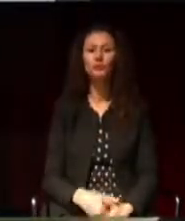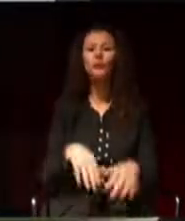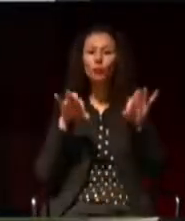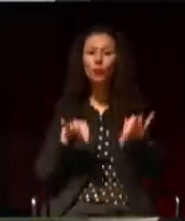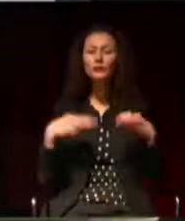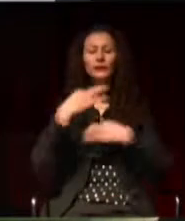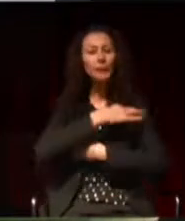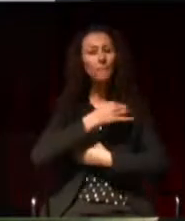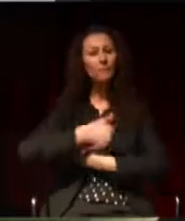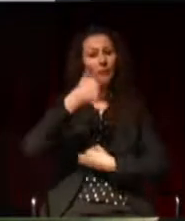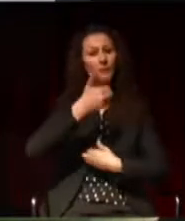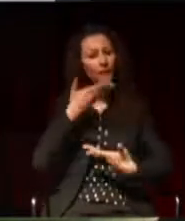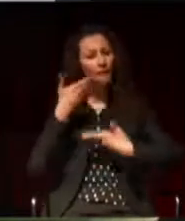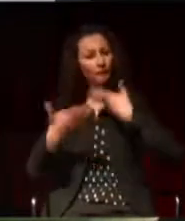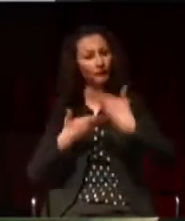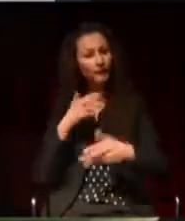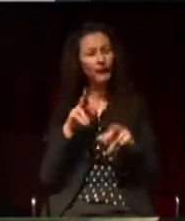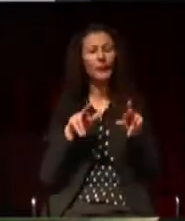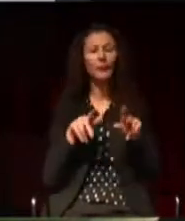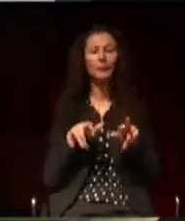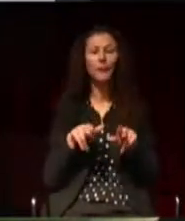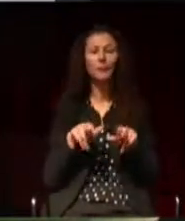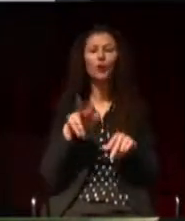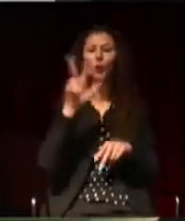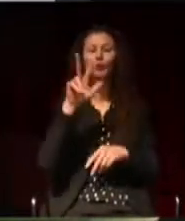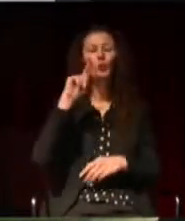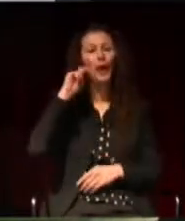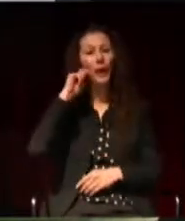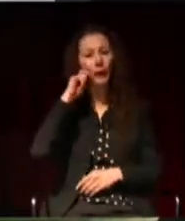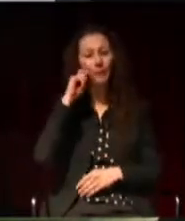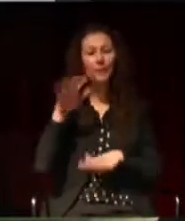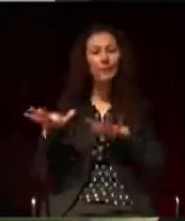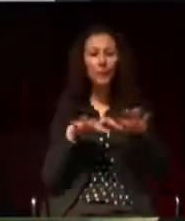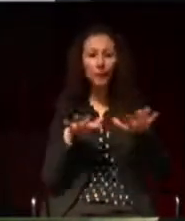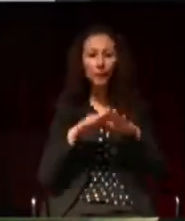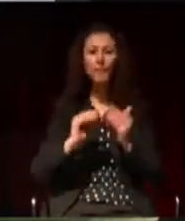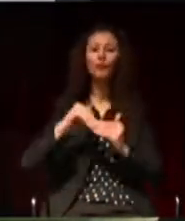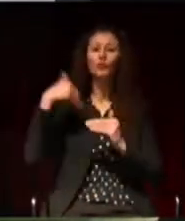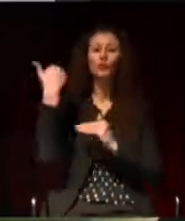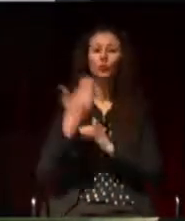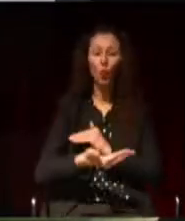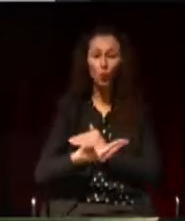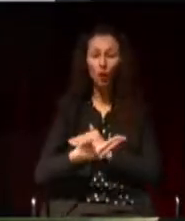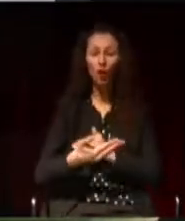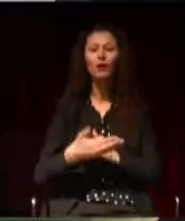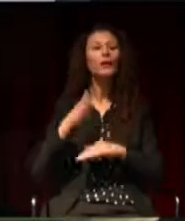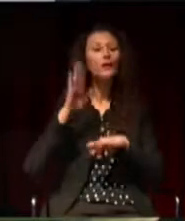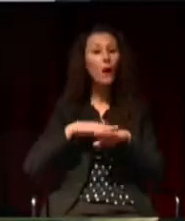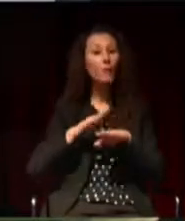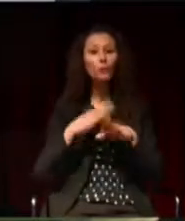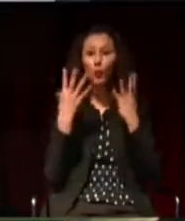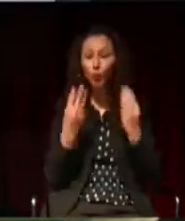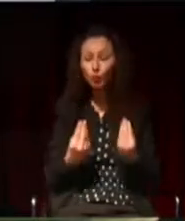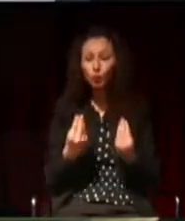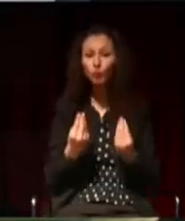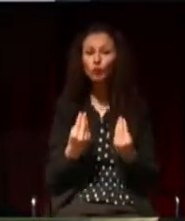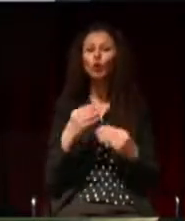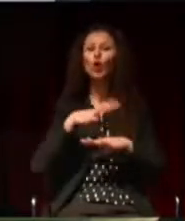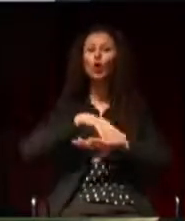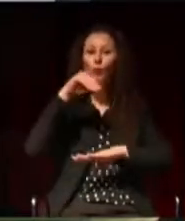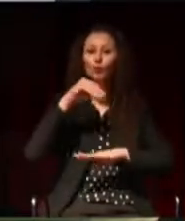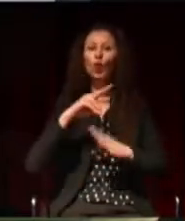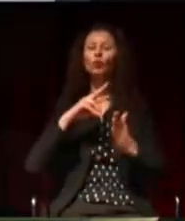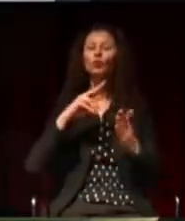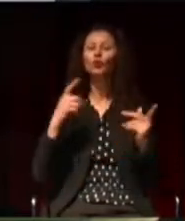Bugün Sayın Başkanımız da arz ettiği gibi 30 Ekim depreminden sonra yapmış olduğumuz